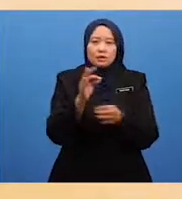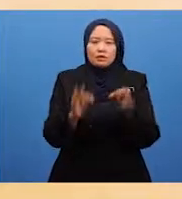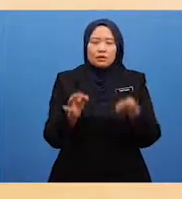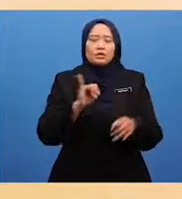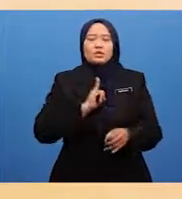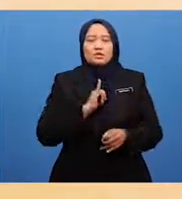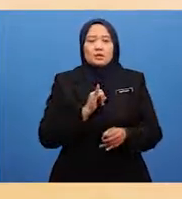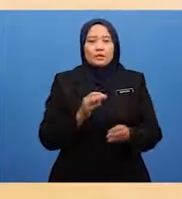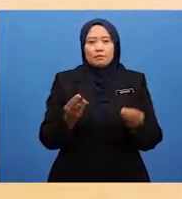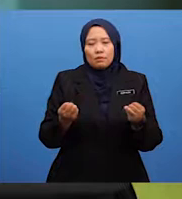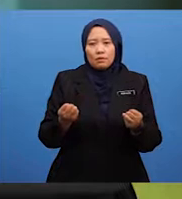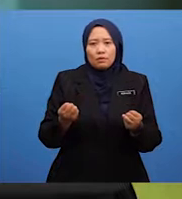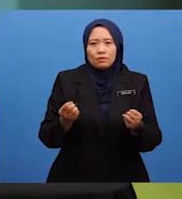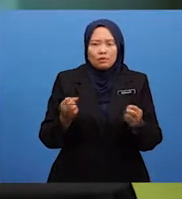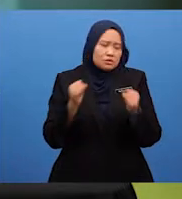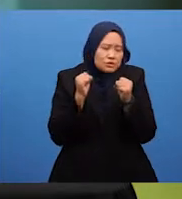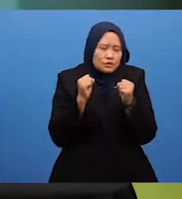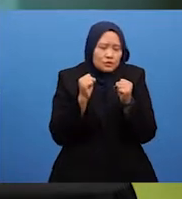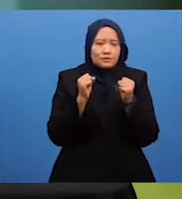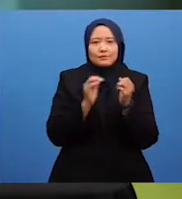memerlukannya apabila sejuk.